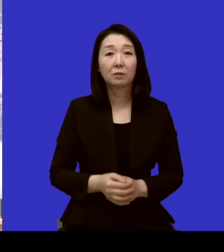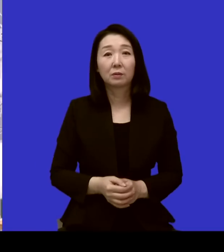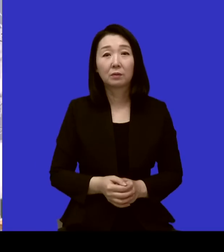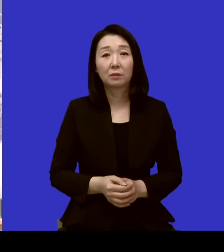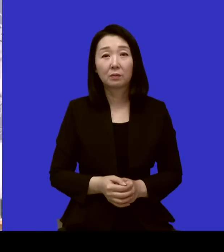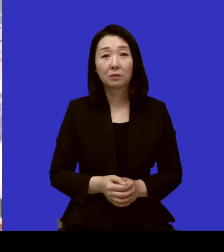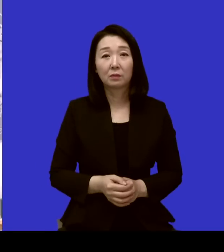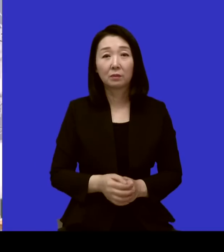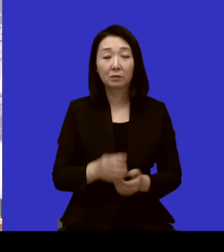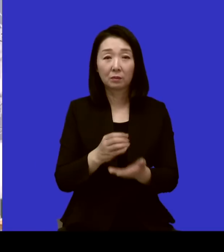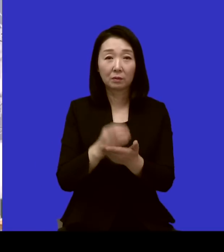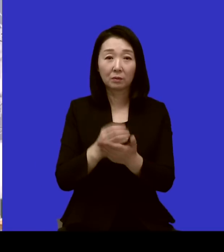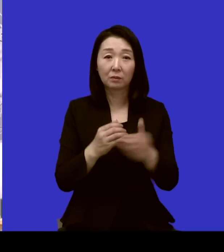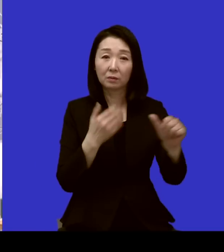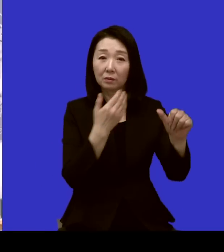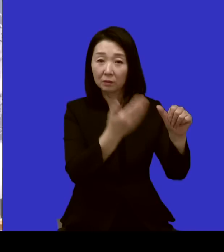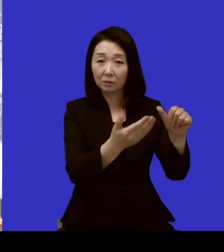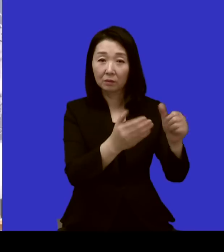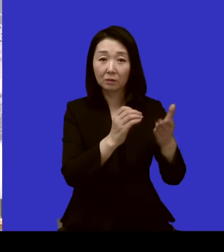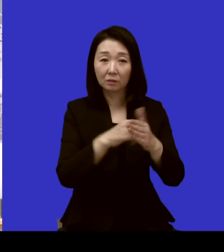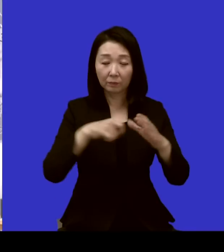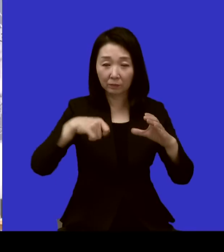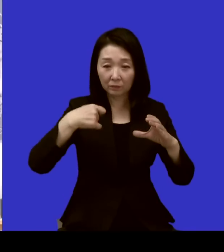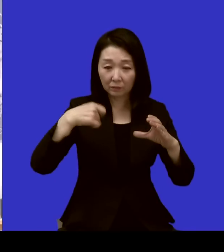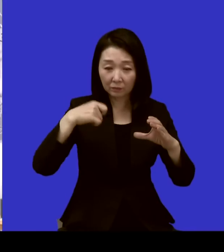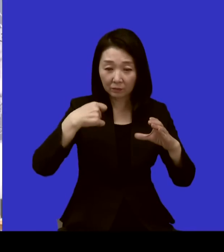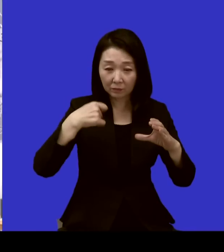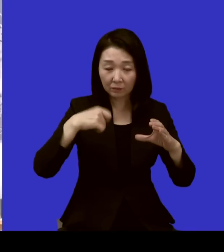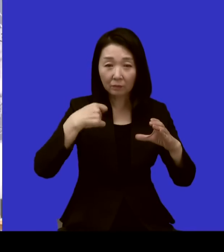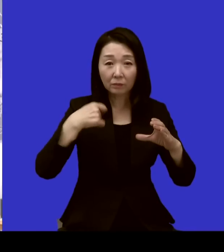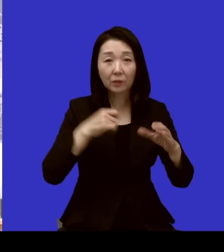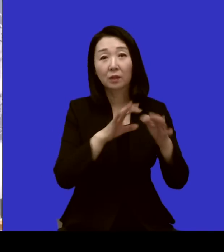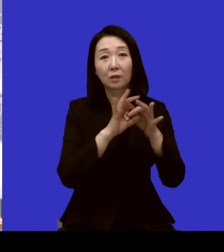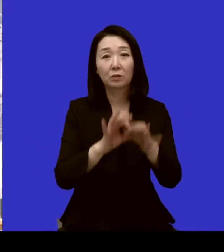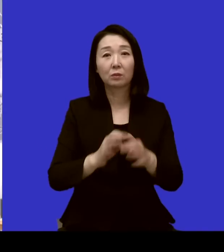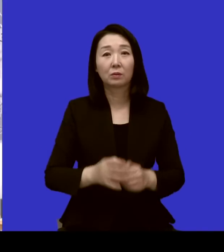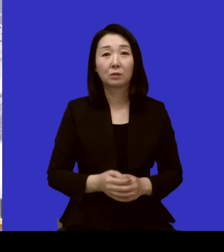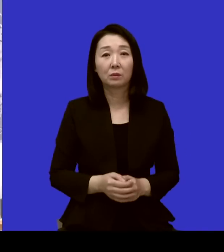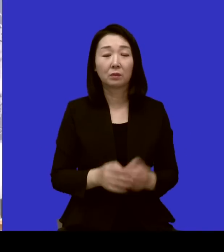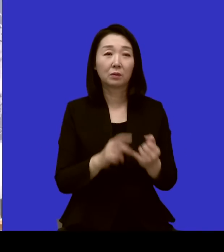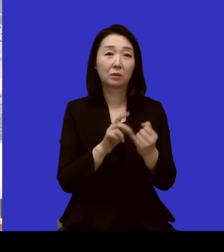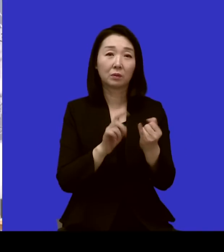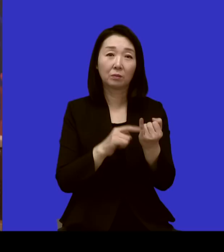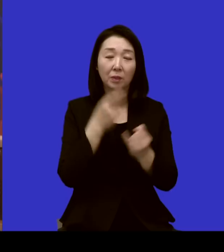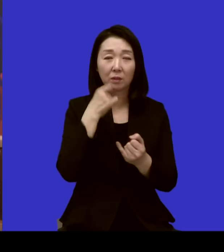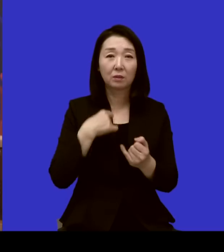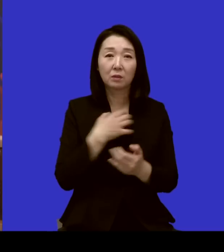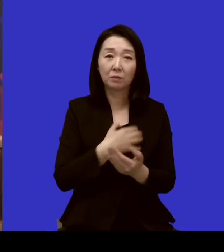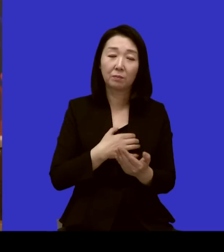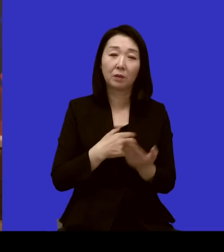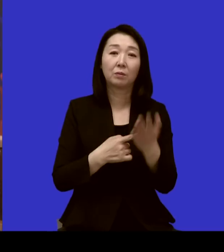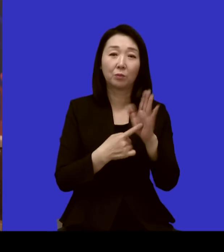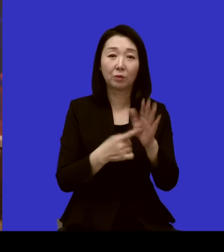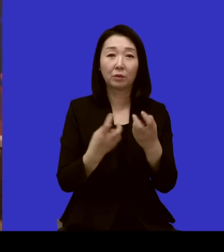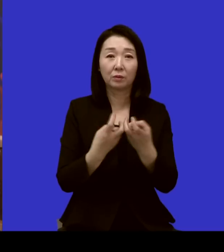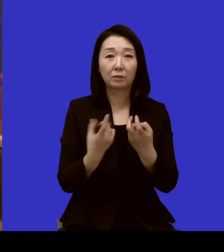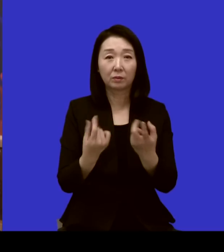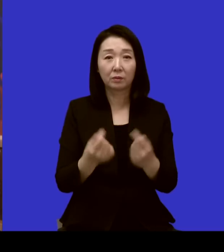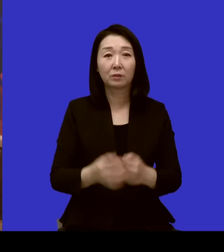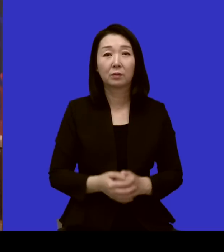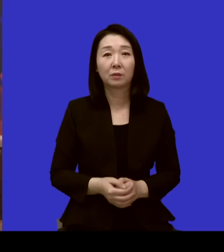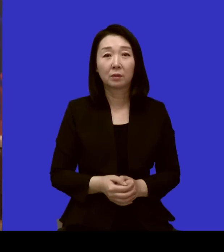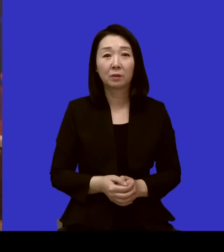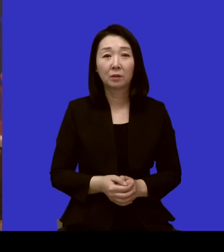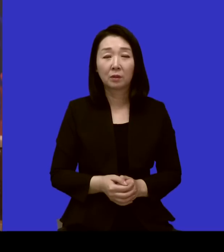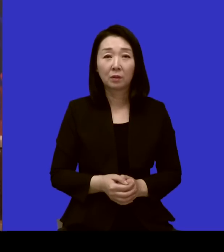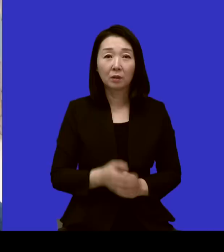제가 한 5개를 준비했는데 예. 계속 끓는 물을 붓고 먹고 그게 그 친구만의 애도 방식이었던 거예요. 이렇게